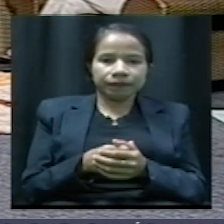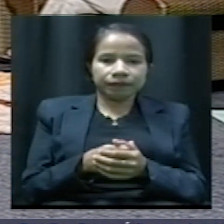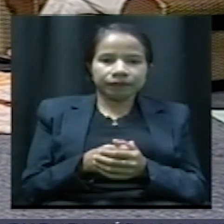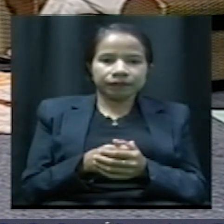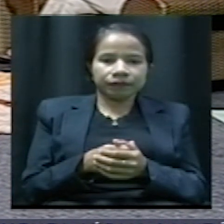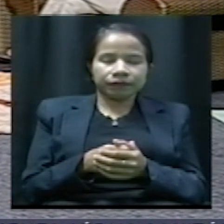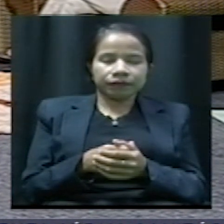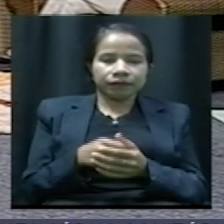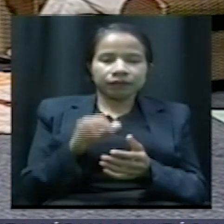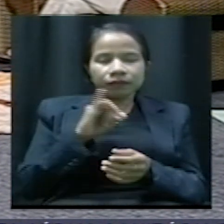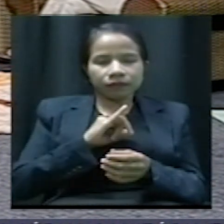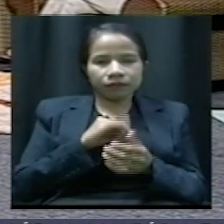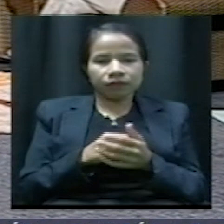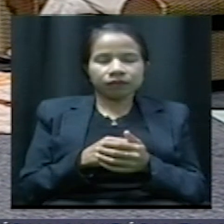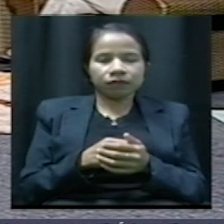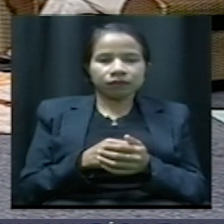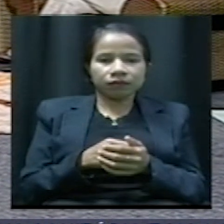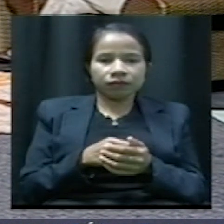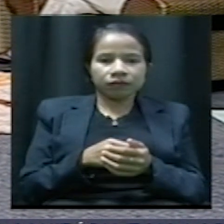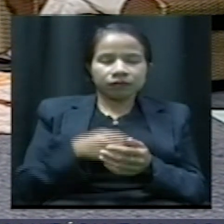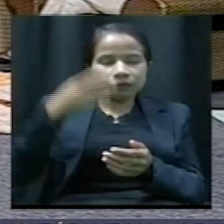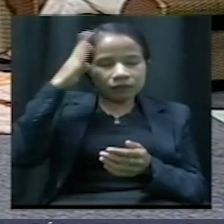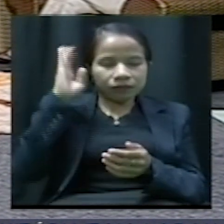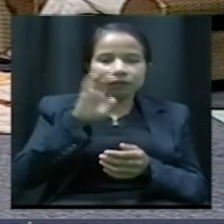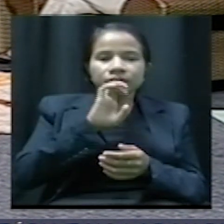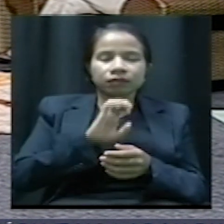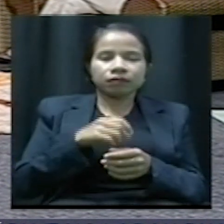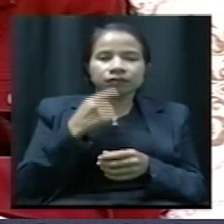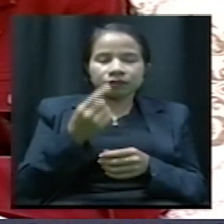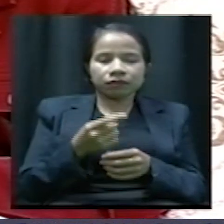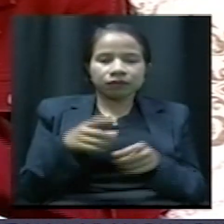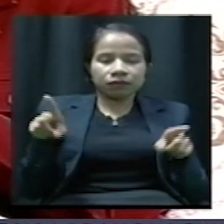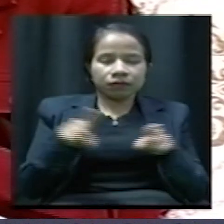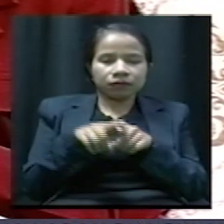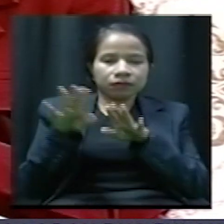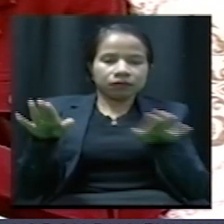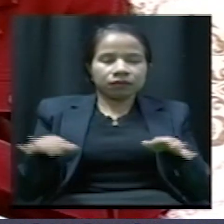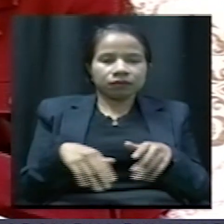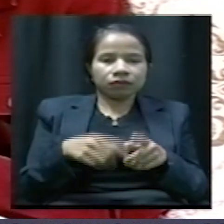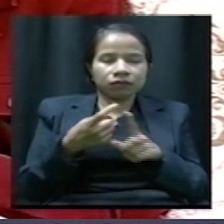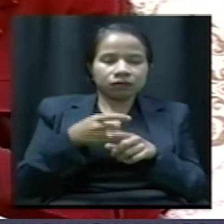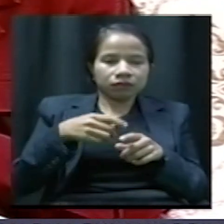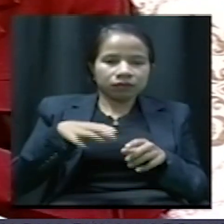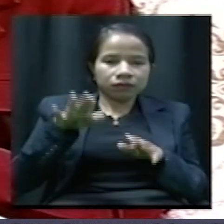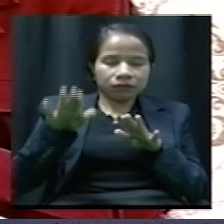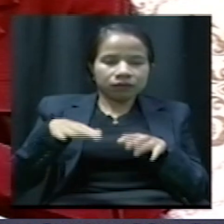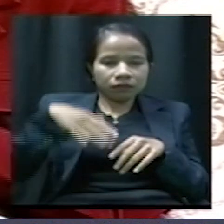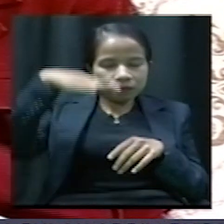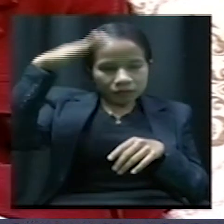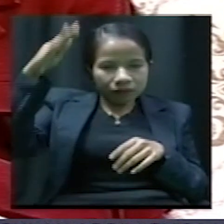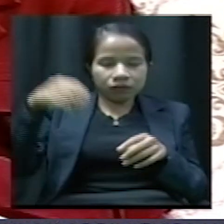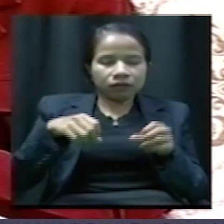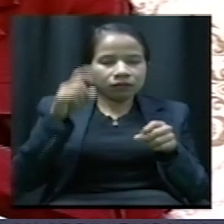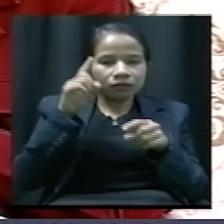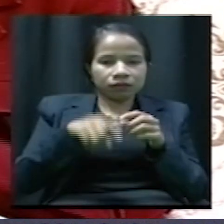da mak senyora sejaru dihangkatak. Hanesa mos labari kire, da rumah husi kiktu sira bot mak kita dehang nia sempre labele. Nia bot mai nia mos